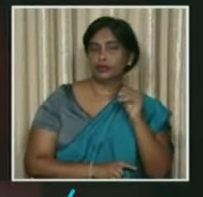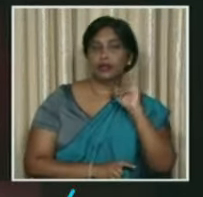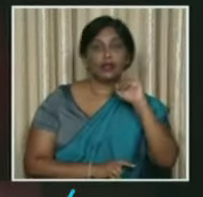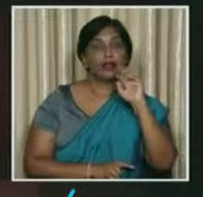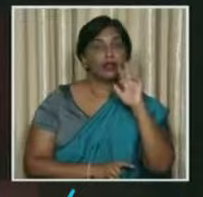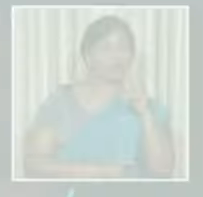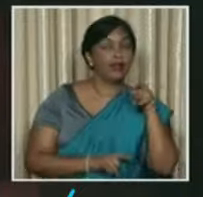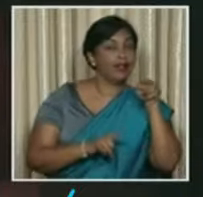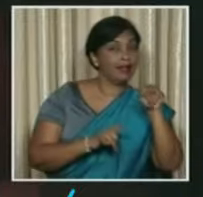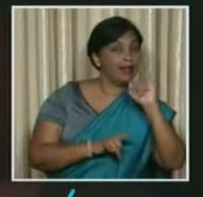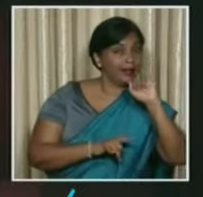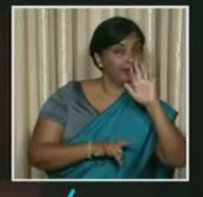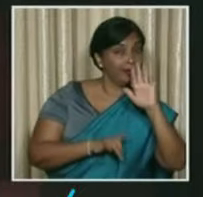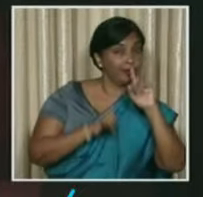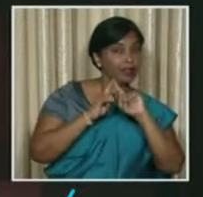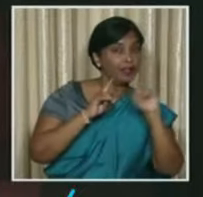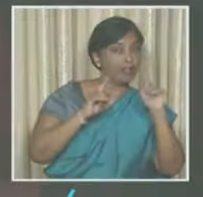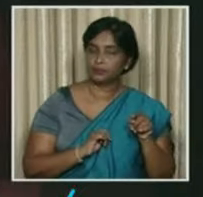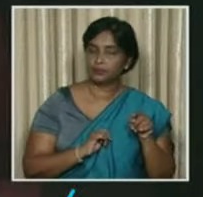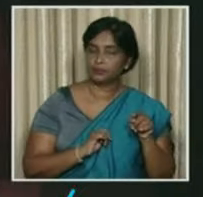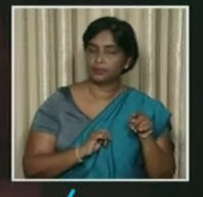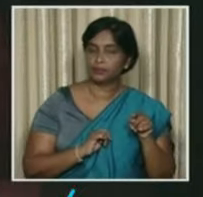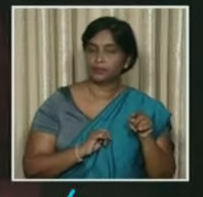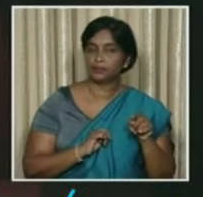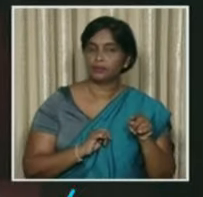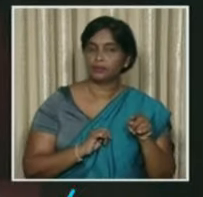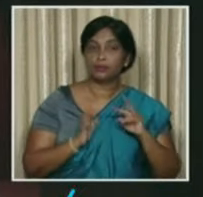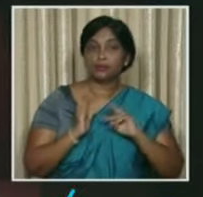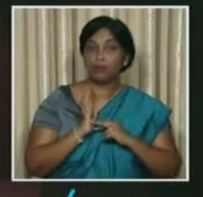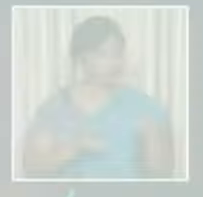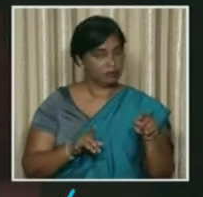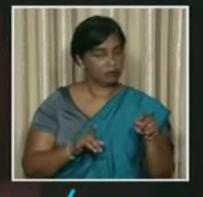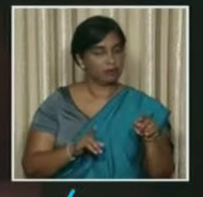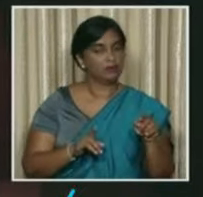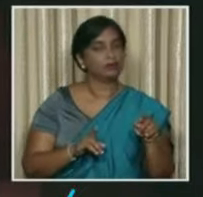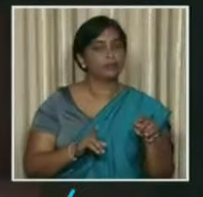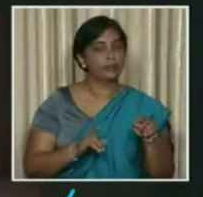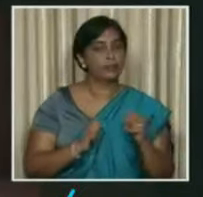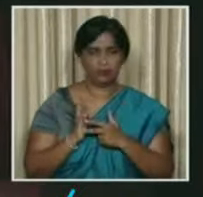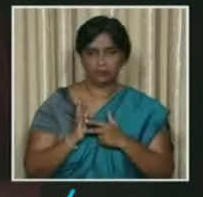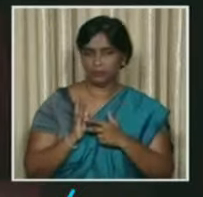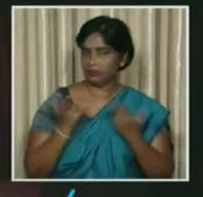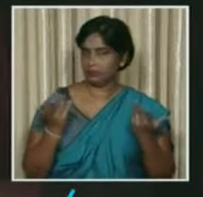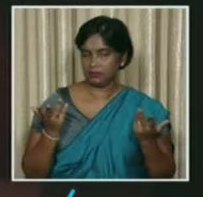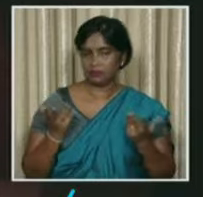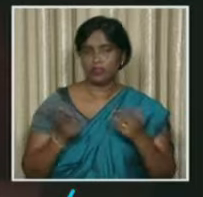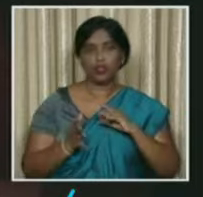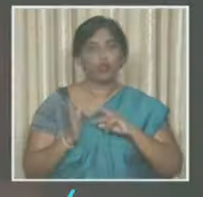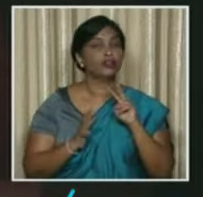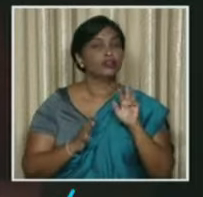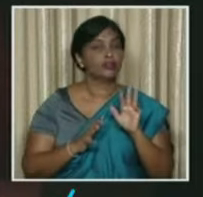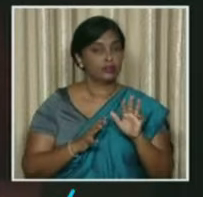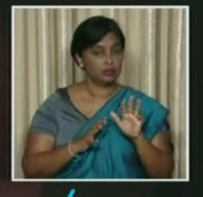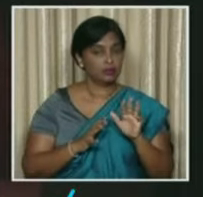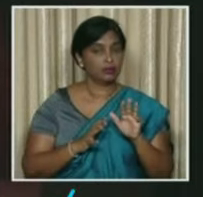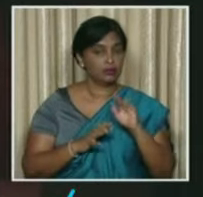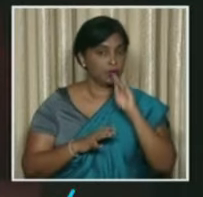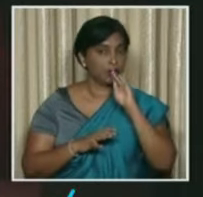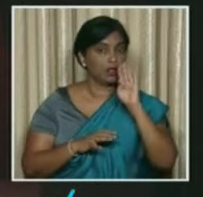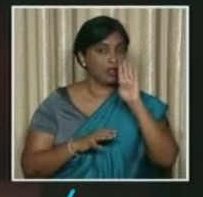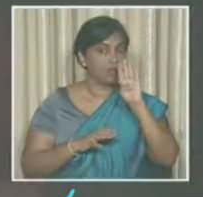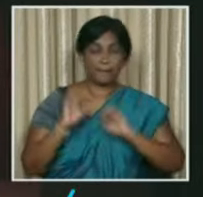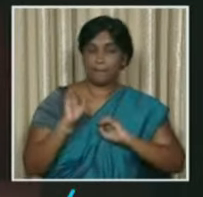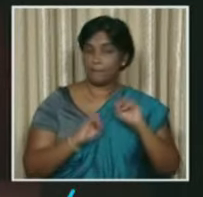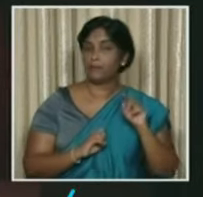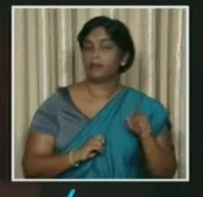69 12ක තොරතුරු හෙළිදරව් කරලා නැහැ. ව්‍යාපෘති 16ක පටන් අරගෙනක් නැහැ. ව්‍යාපෘති 29ක. ඒ කියන්නේ